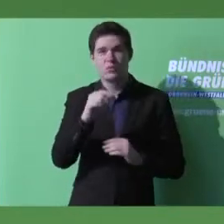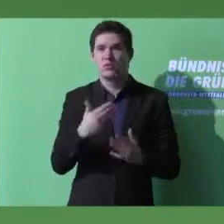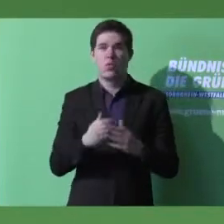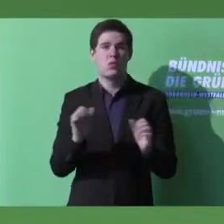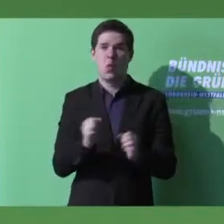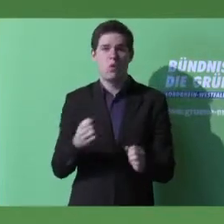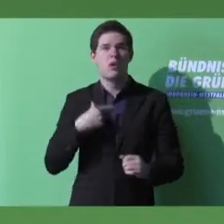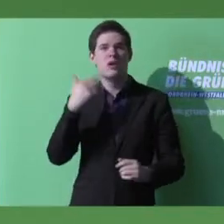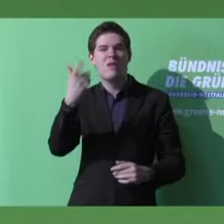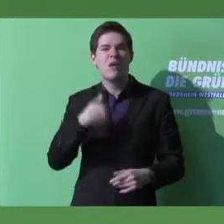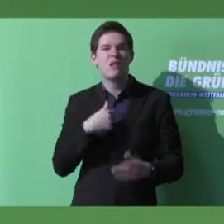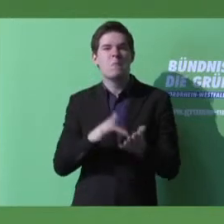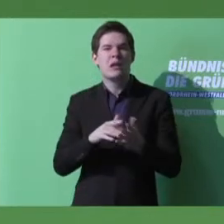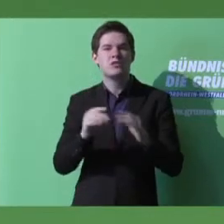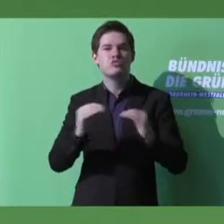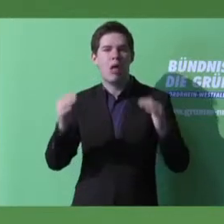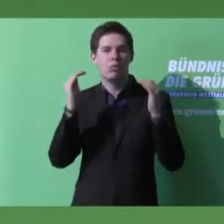mittelstandsfeindlich.